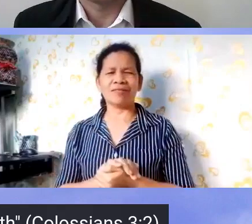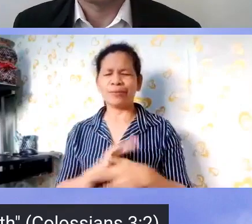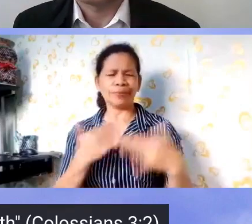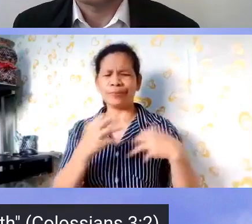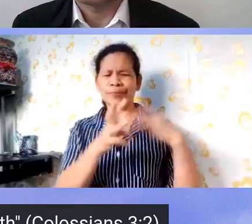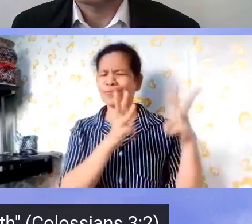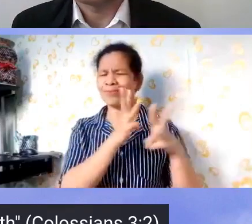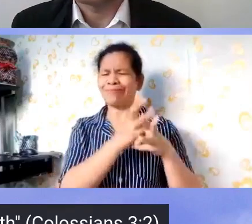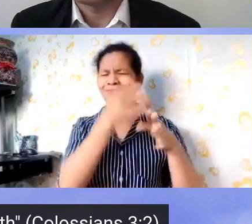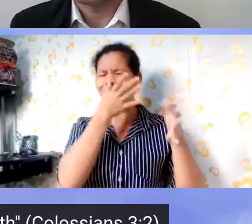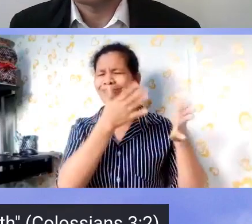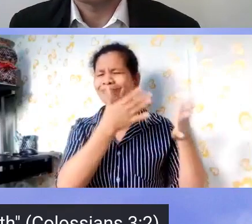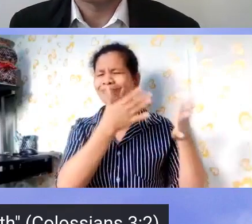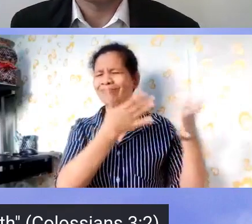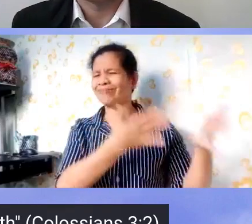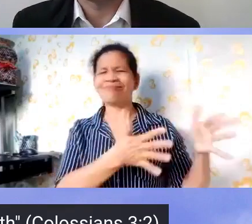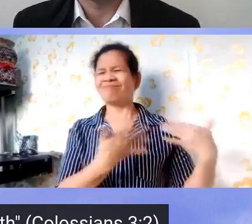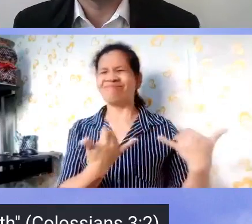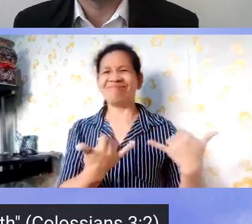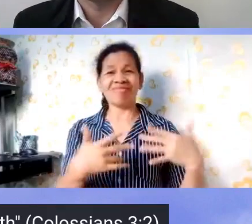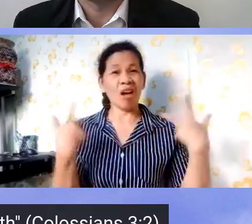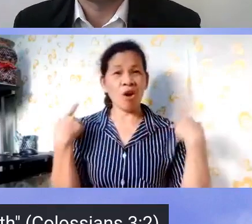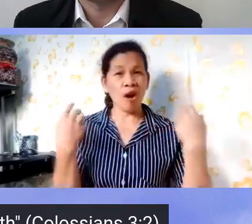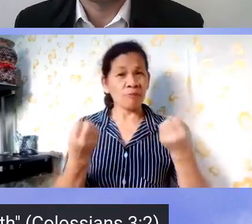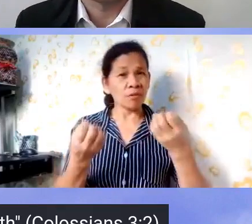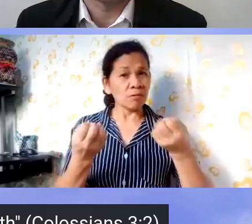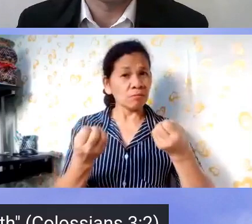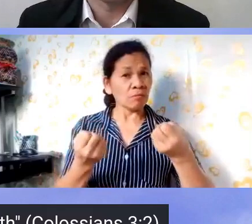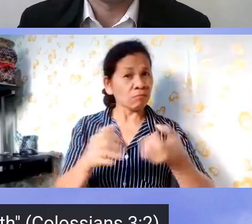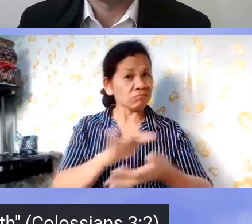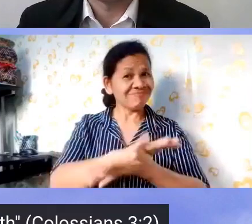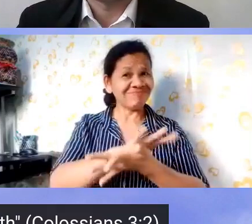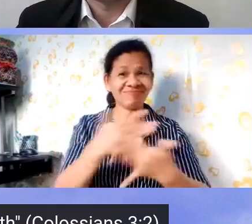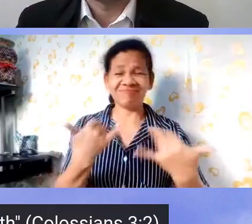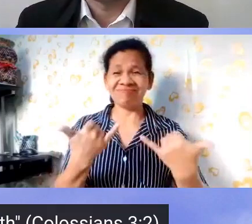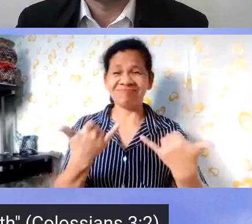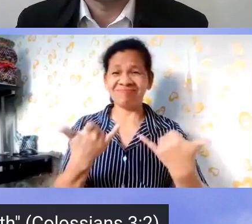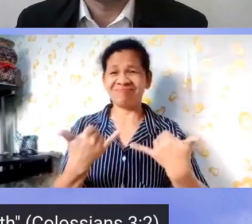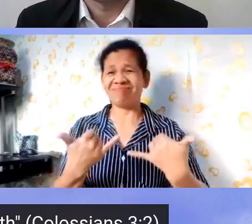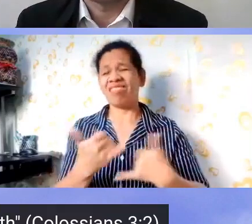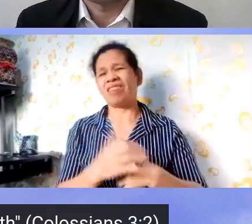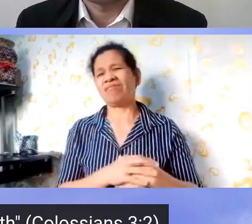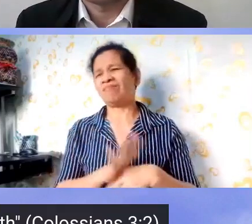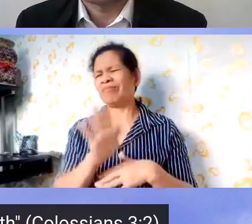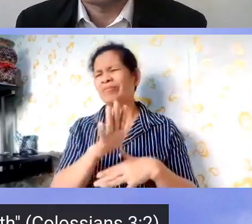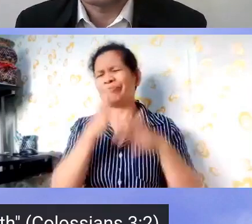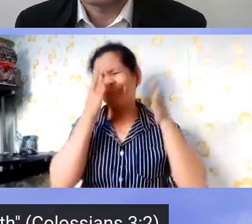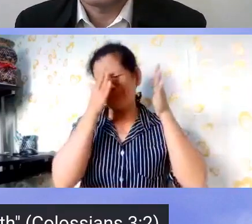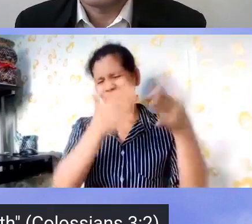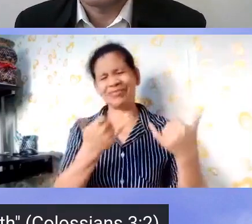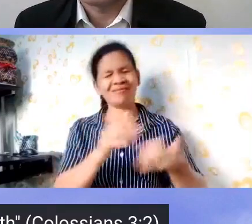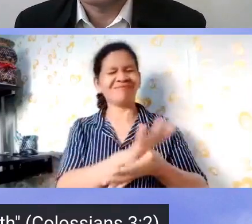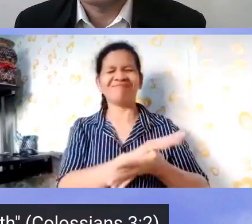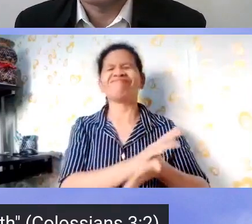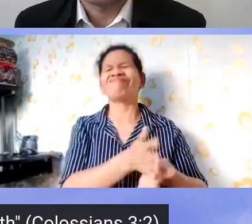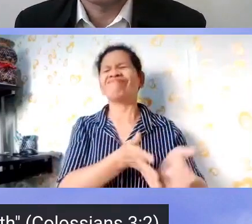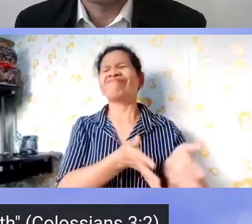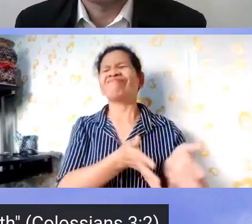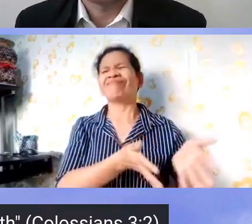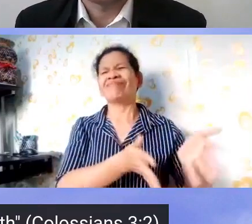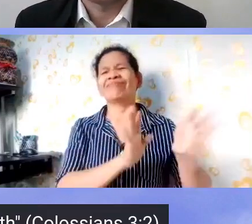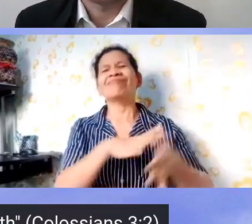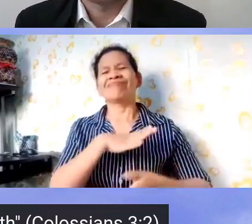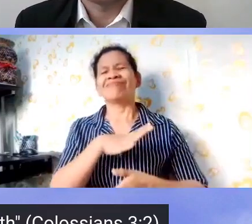ito. Ito sa mga pangyayari sa ngayon, ano? May pandemya tayo. Huwag natin ituon dito sa mga pangyayari dito yung ating mga